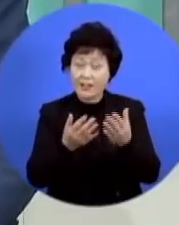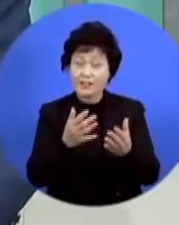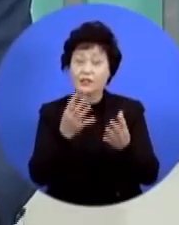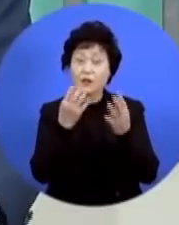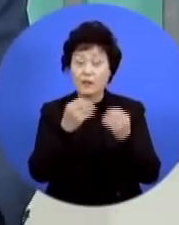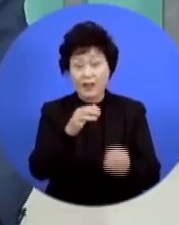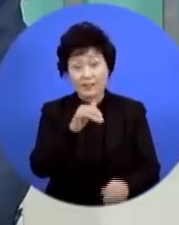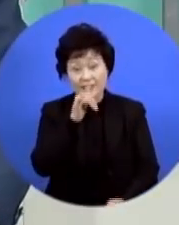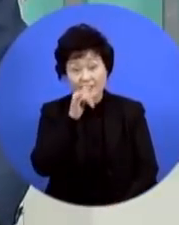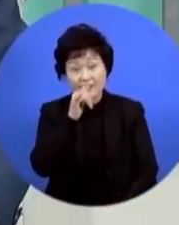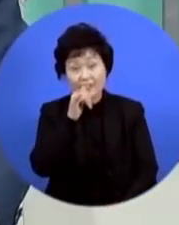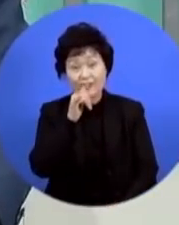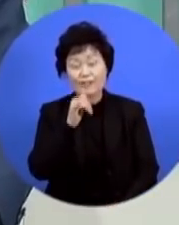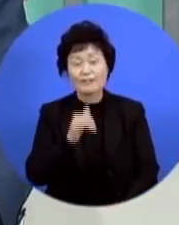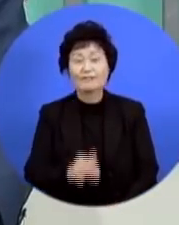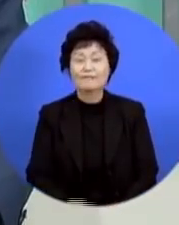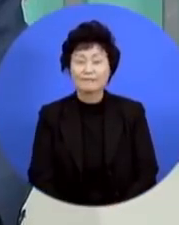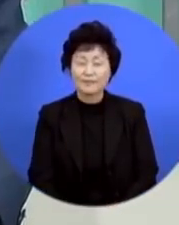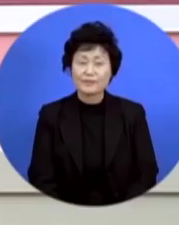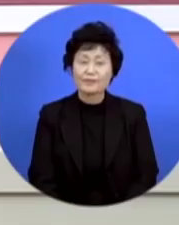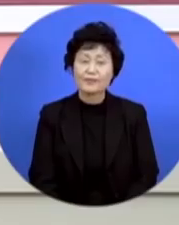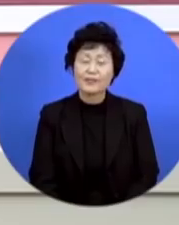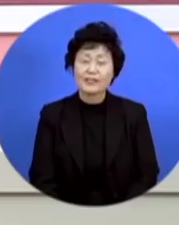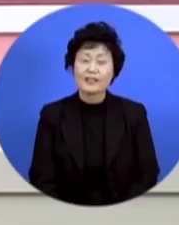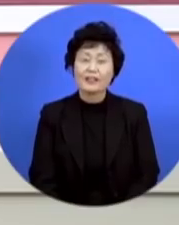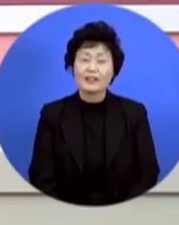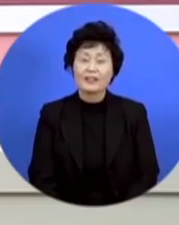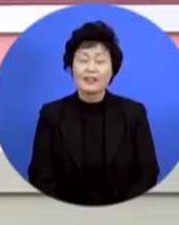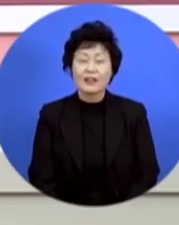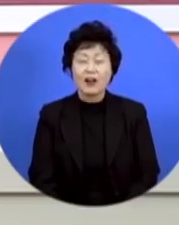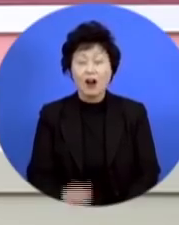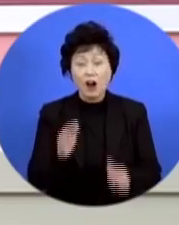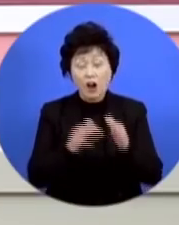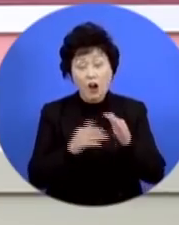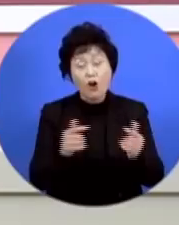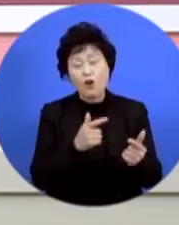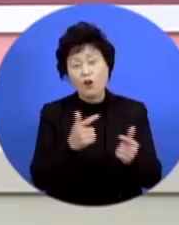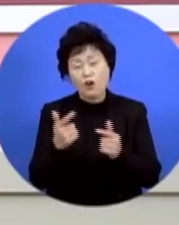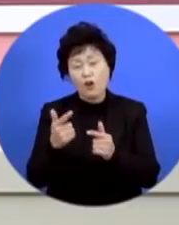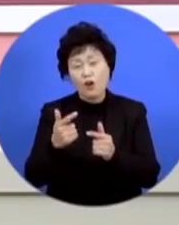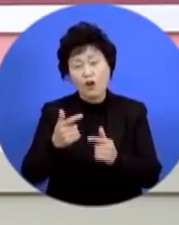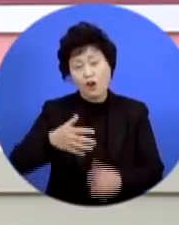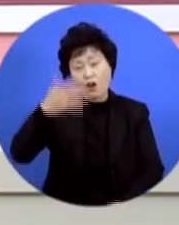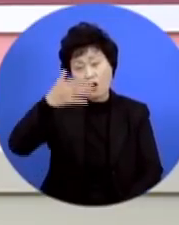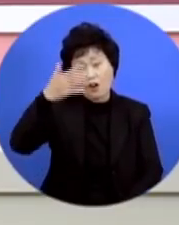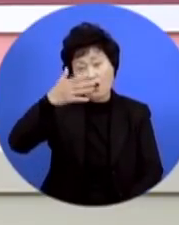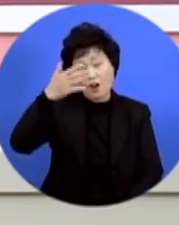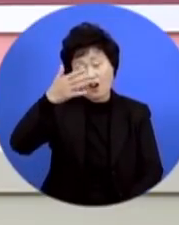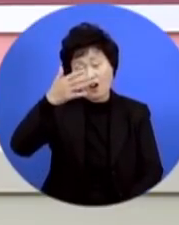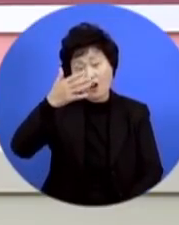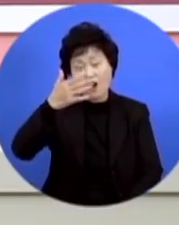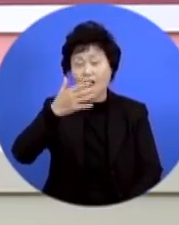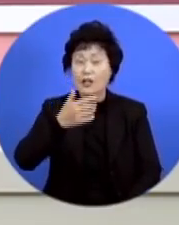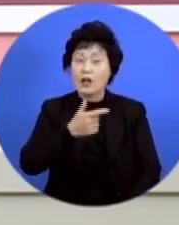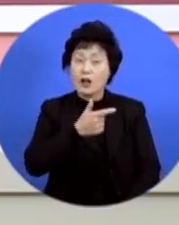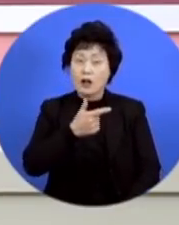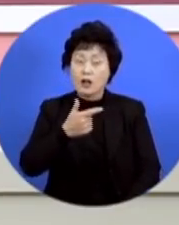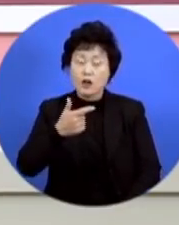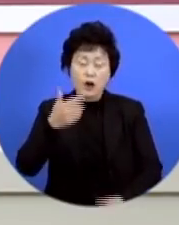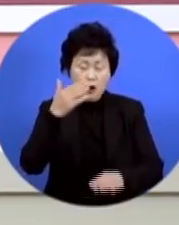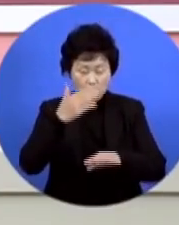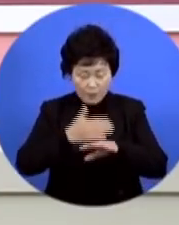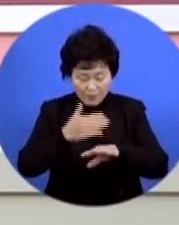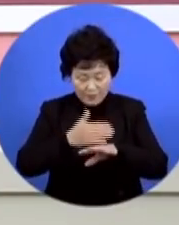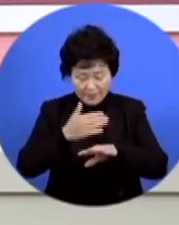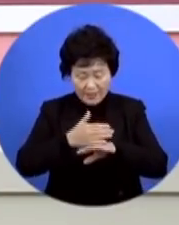좀 나눠주세요. 너무 뜨거웠죠. 그래가지고 그러니까 성도들이 너무 고마워하는 거예요. 제가 생각했던 것보다도 더.